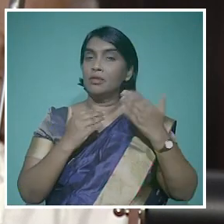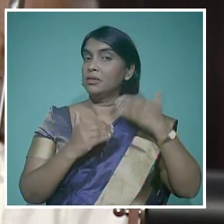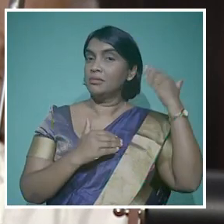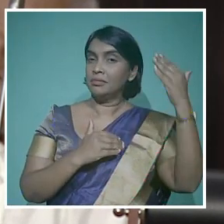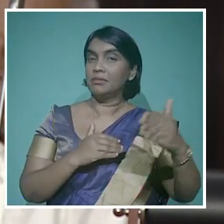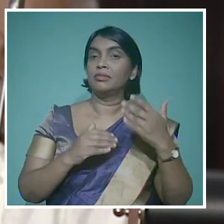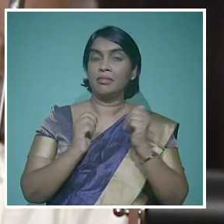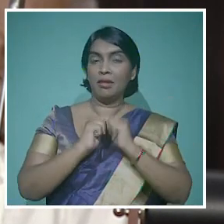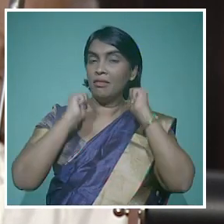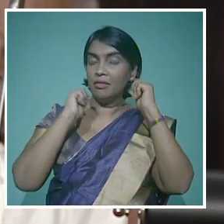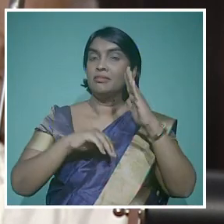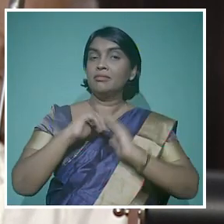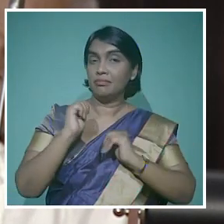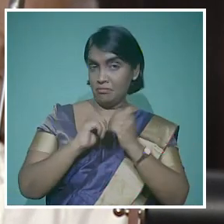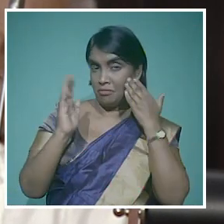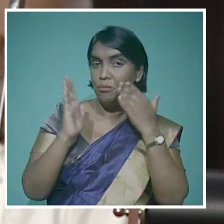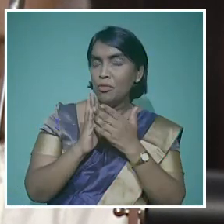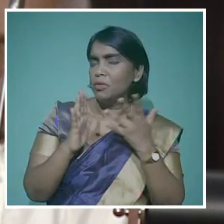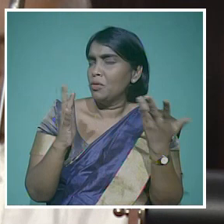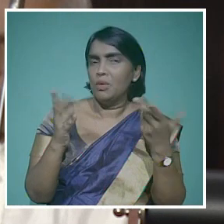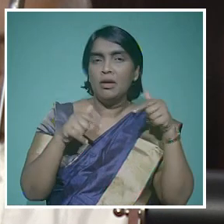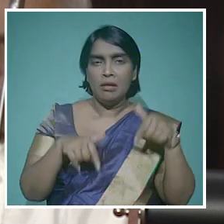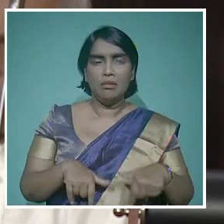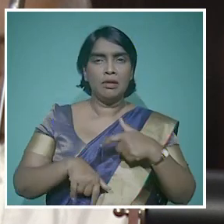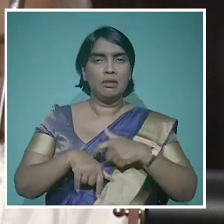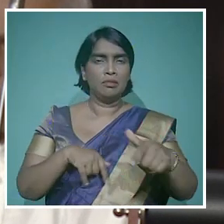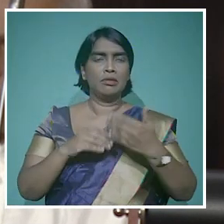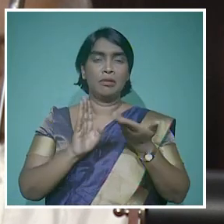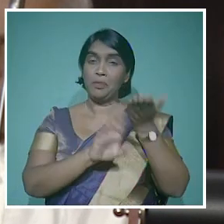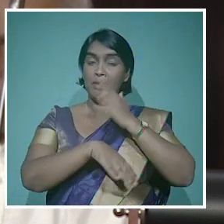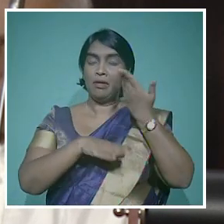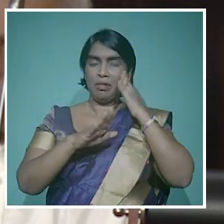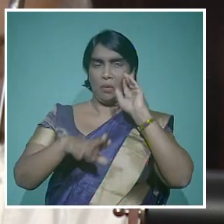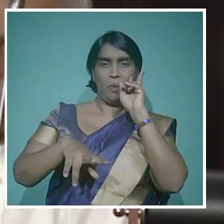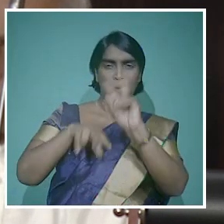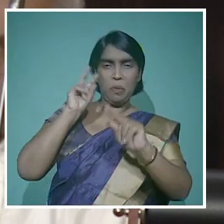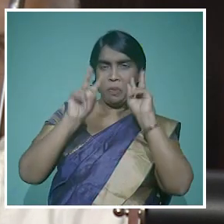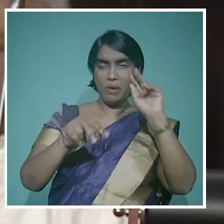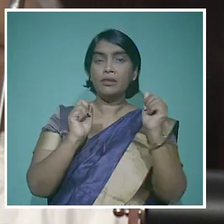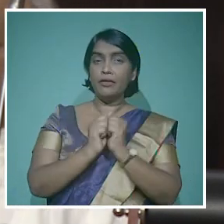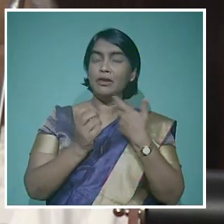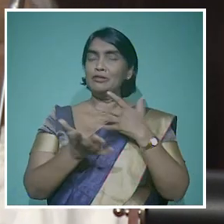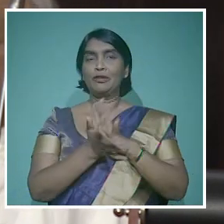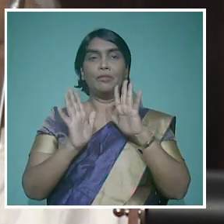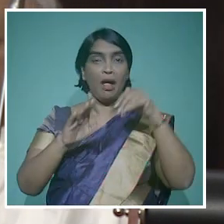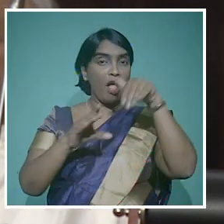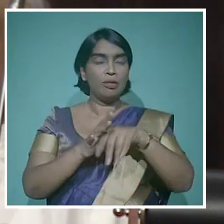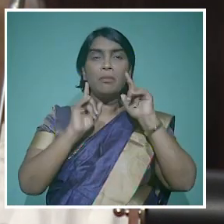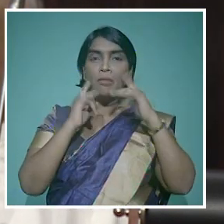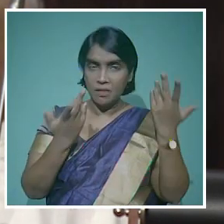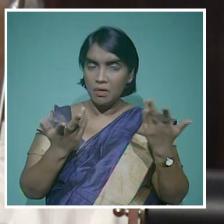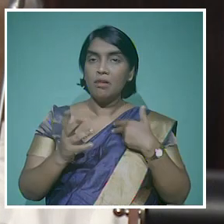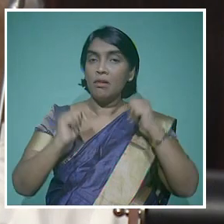අනාගතයට වැඩදායක කාරණා වෙනුවෙන්ද, නැත්නම් මේ අවස්ථාවේ මතුපිටින් දකින්නට ඇති කාරණා වෙනුවෙන්ද? සාර්ථික